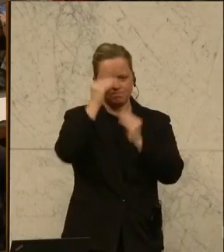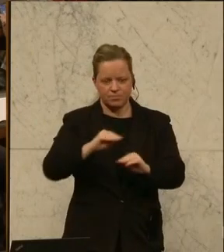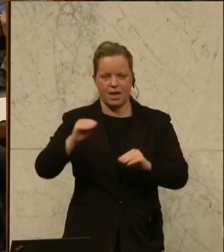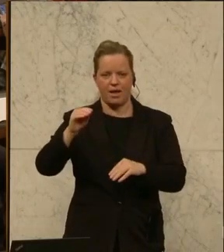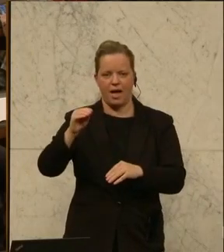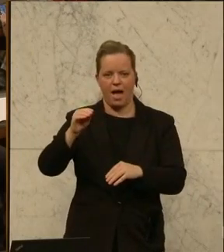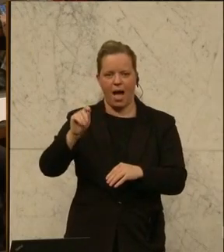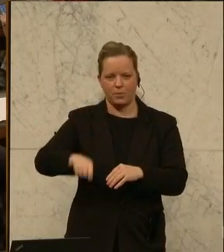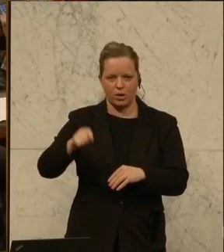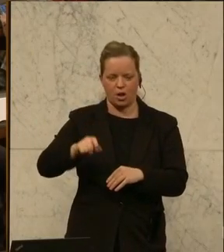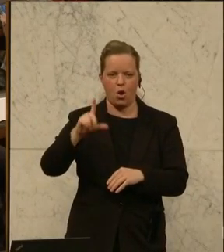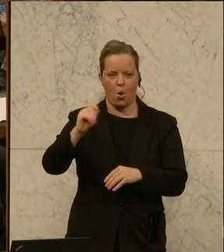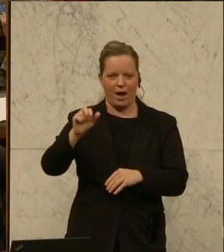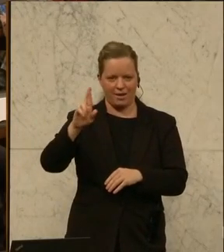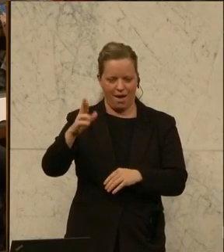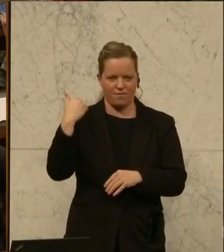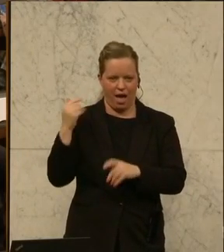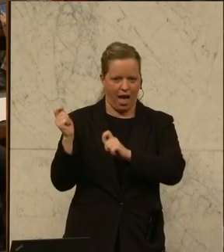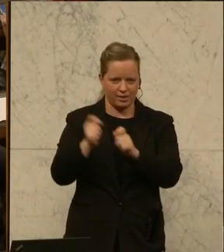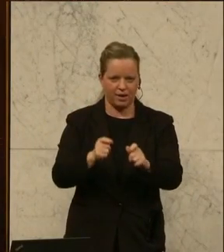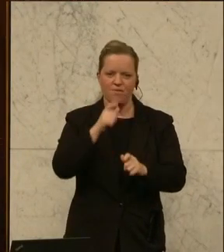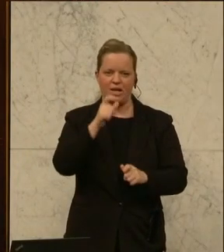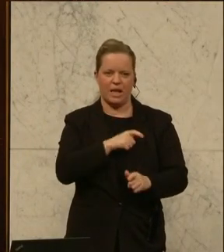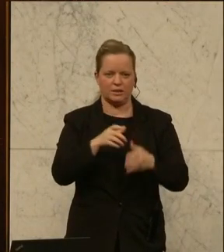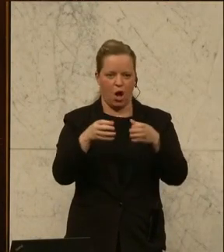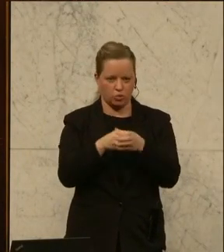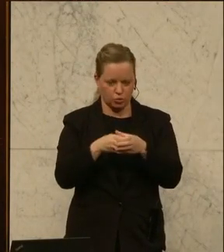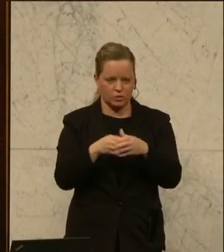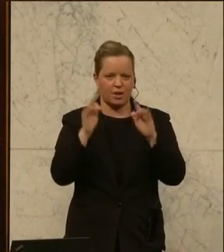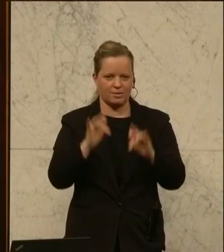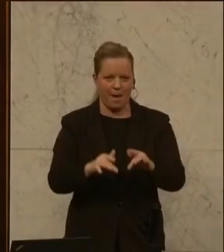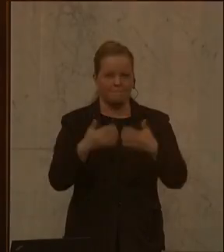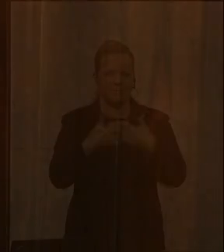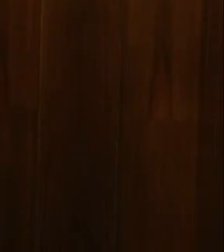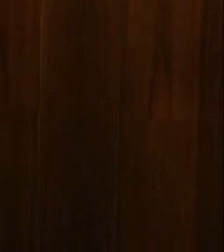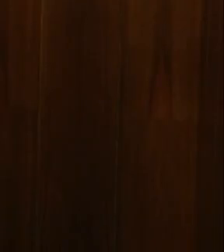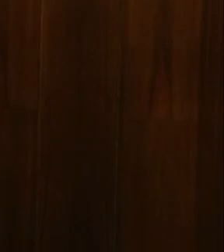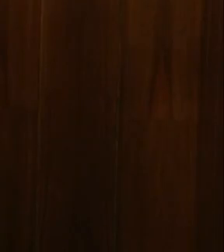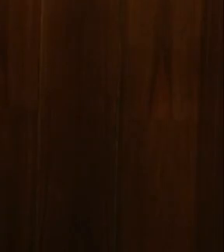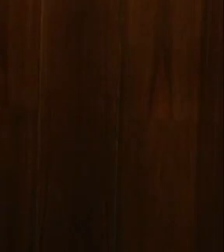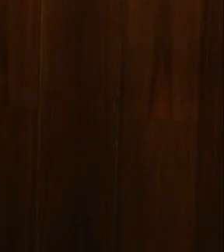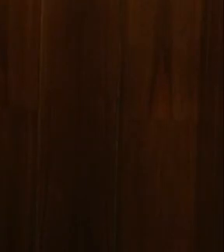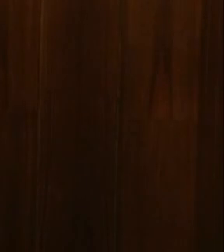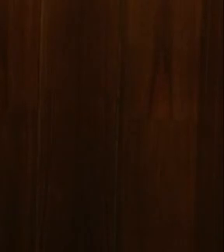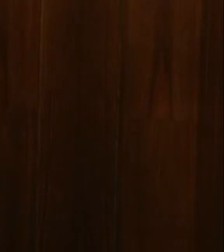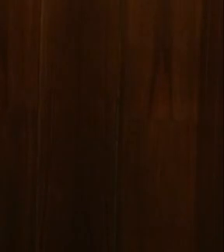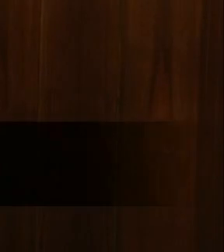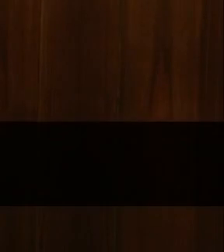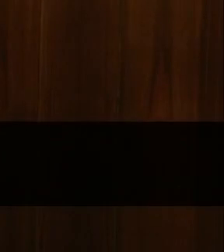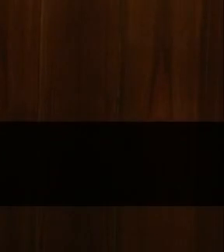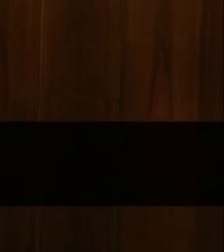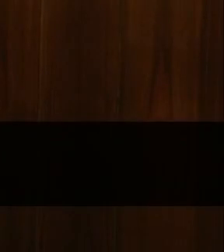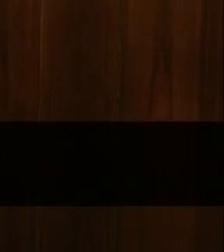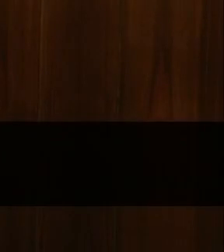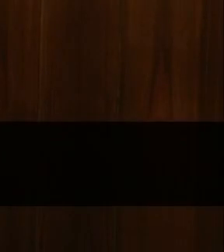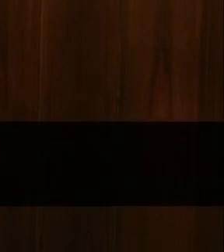Gernot Lager wir beenden damit unsere Übertragung der heutigen ersten Parlamentssitzung in diesem Jahr ja und die